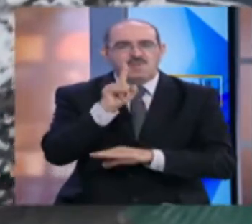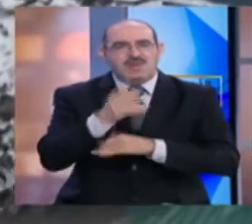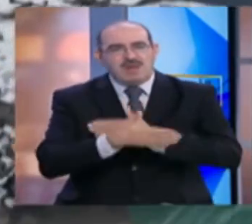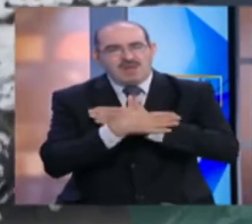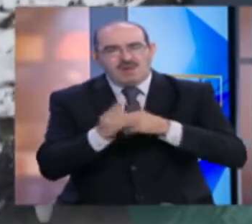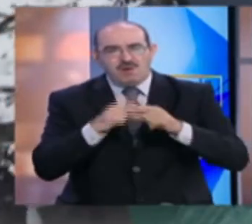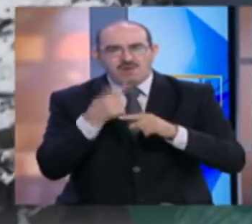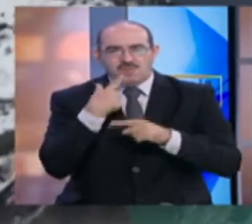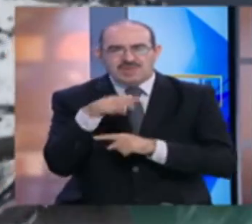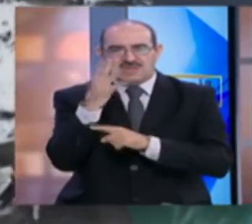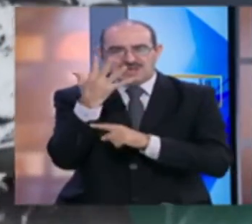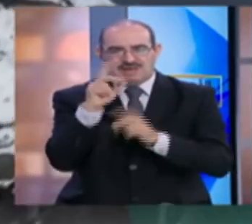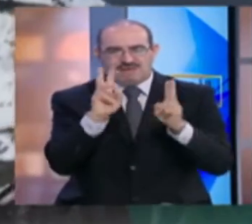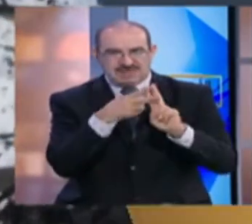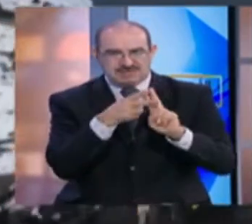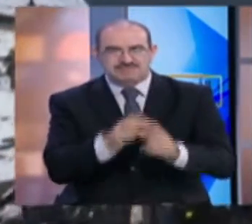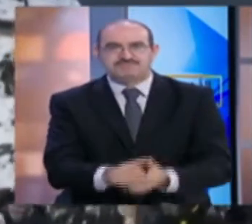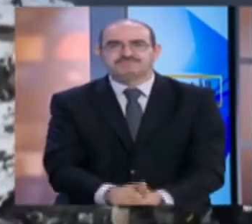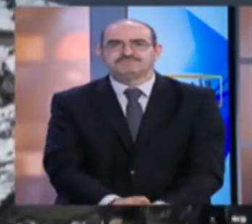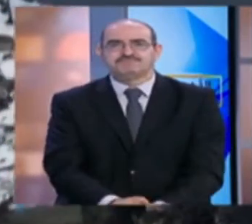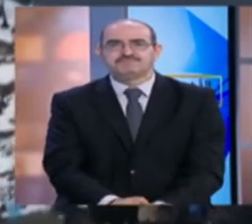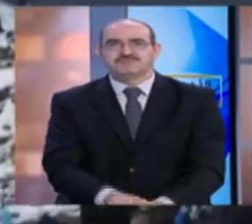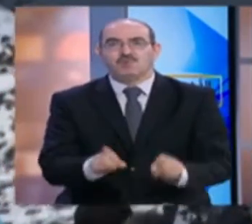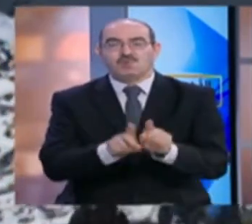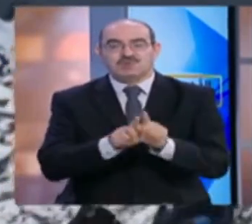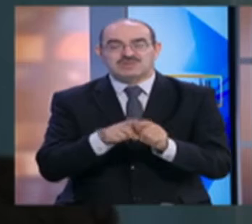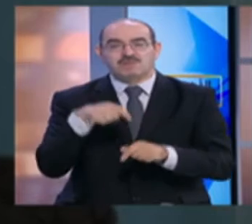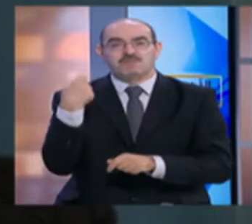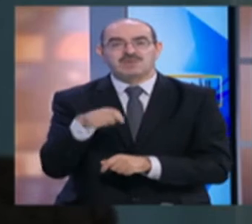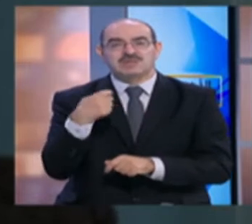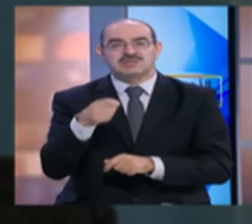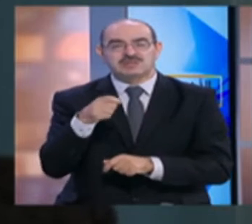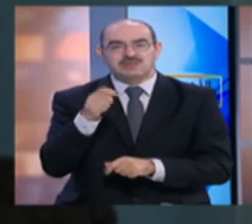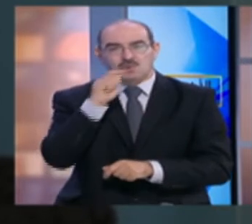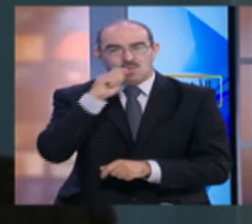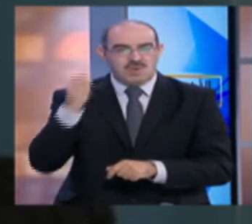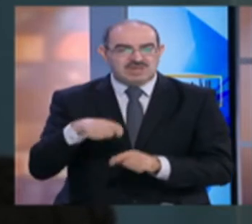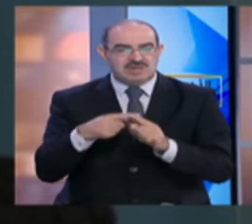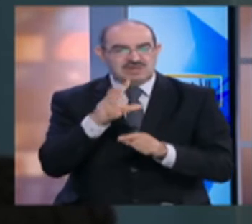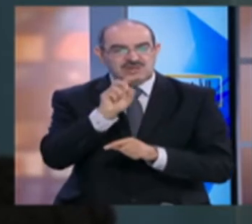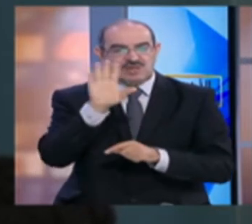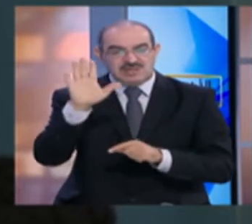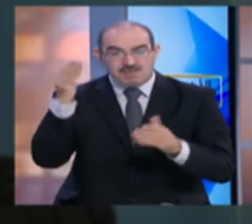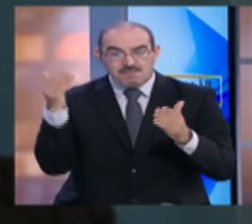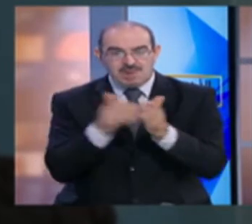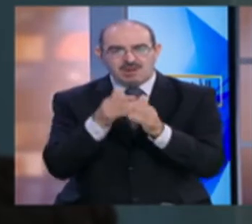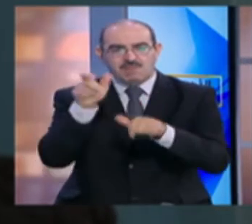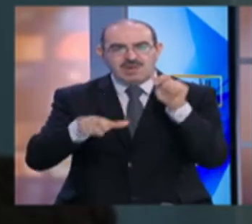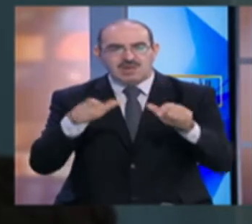في 5 مدن على الاقل. وقال الرئيس الاوكراني ان ما لا يقل عن 35,000 مدني